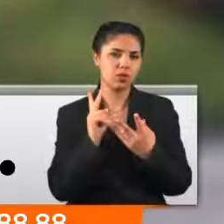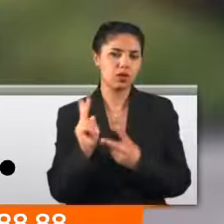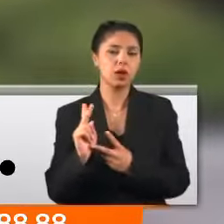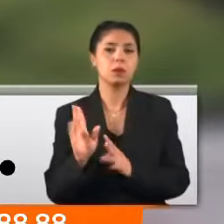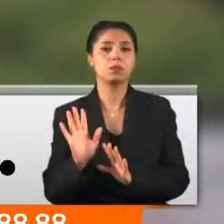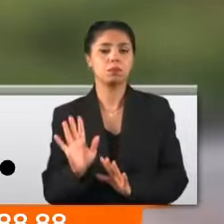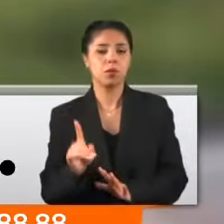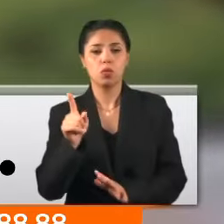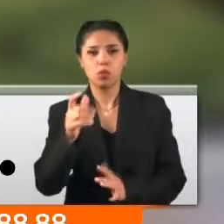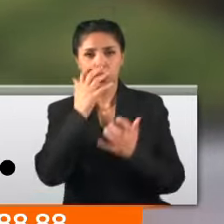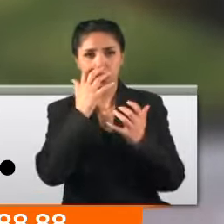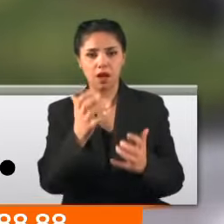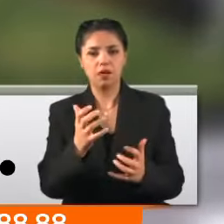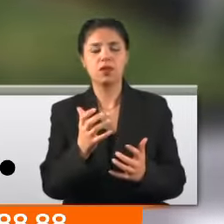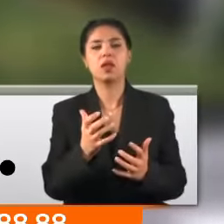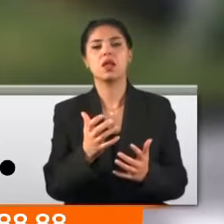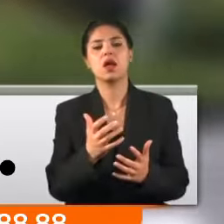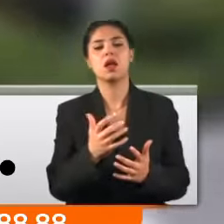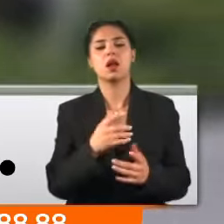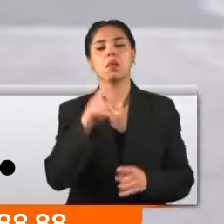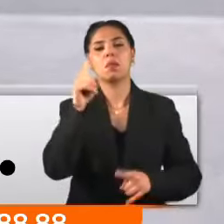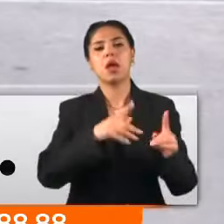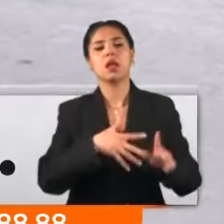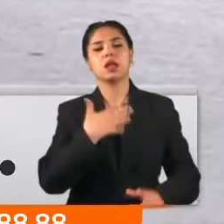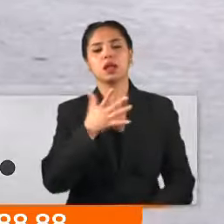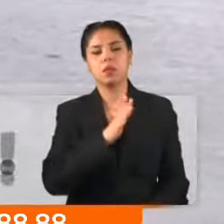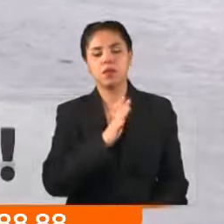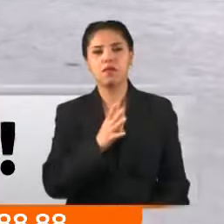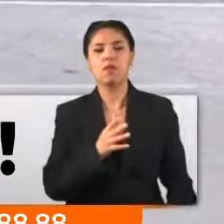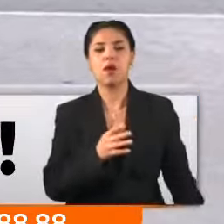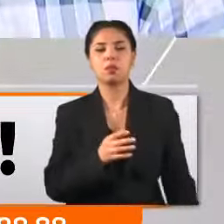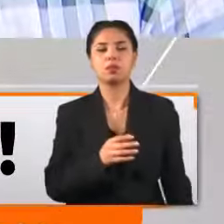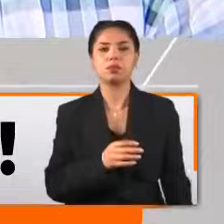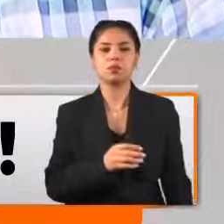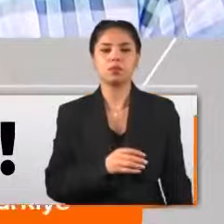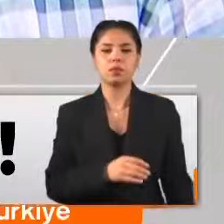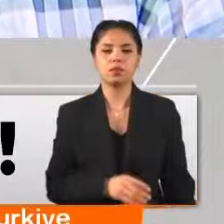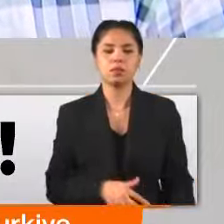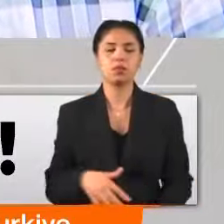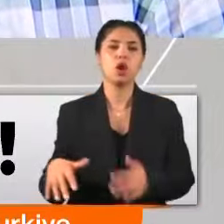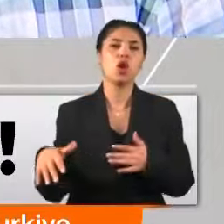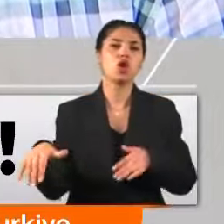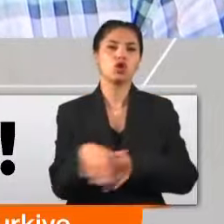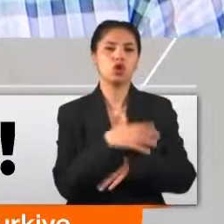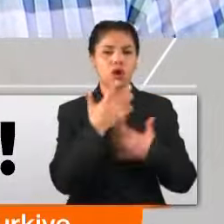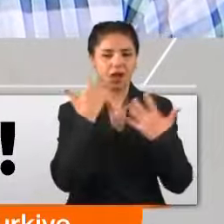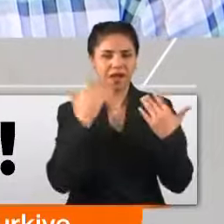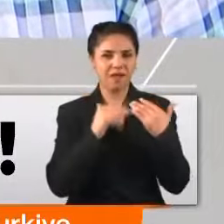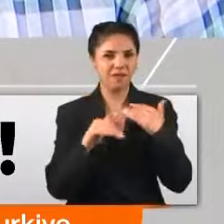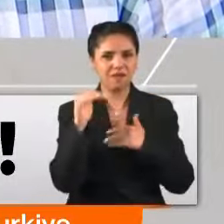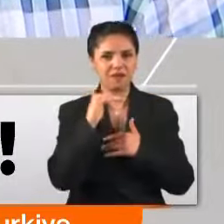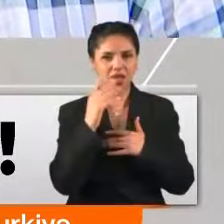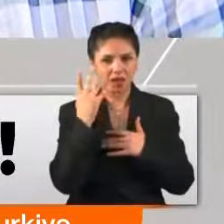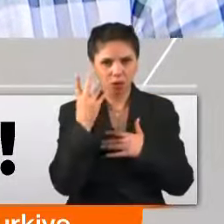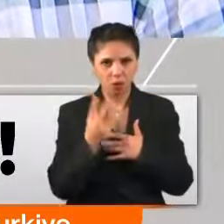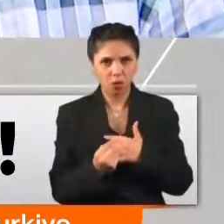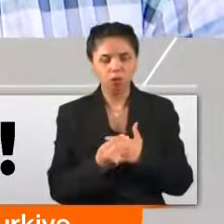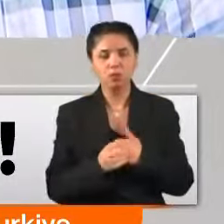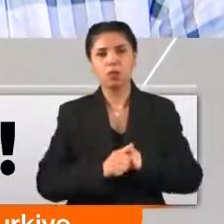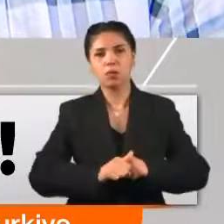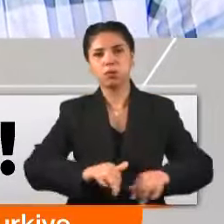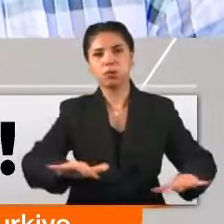Ancak bu önerilere pek sıcak bakmayanlar da var. Mama lobileri gibi. Sokak hayvanlarının çoğalması, kontrolsüzce